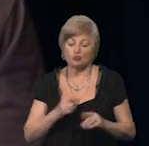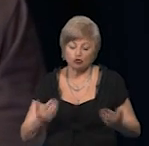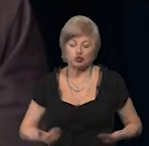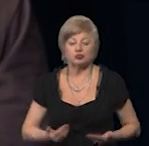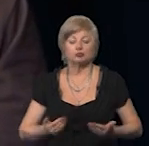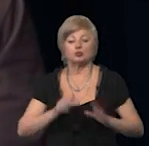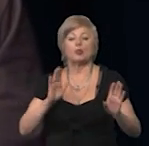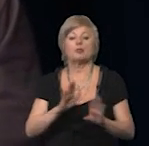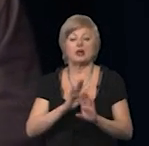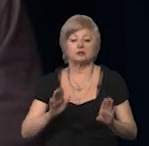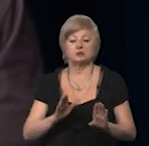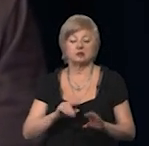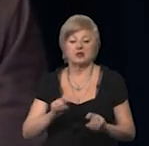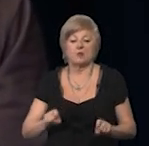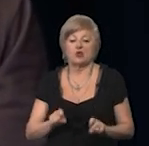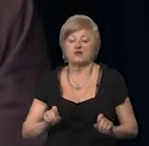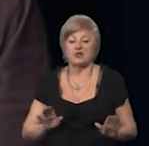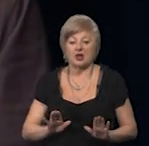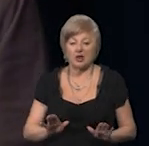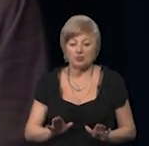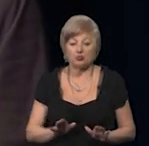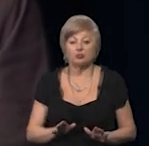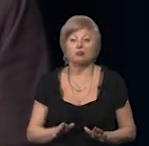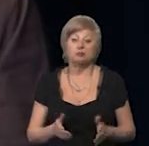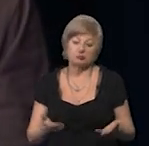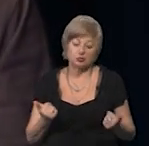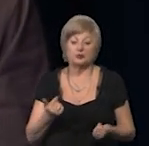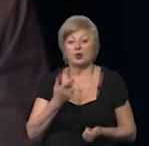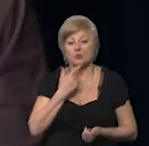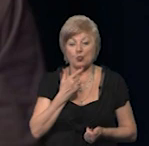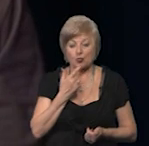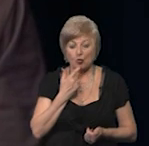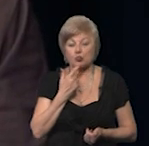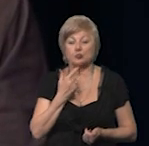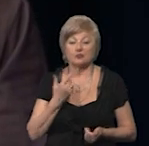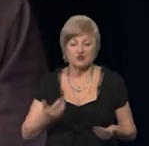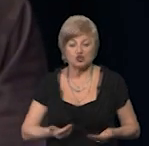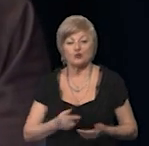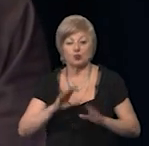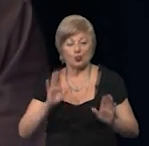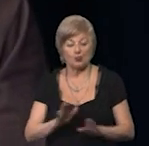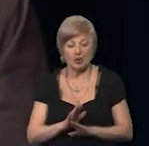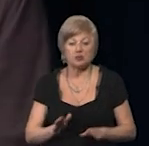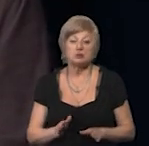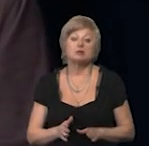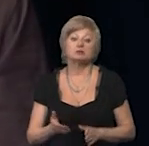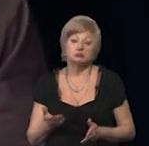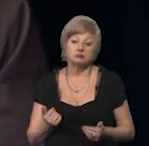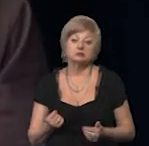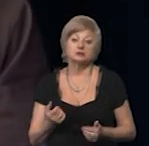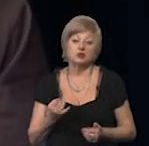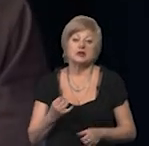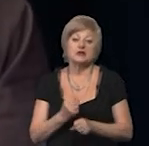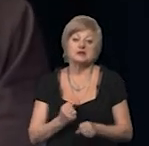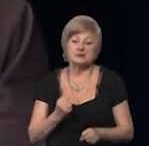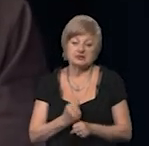було там. От. Ну, вона каже, ну, давайте вживую. Там, ми позвонила мені, каже, що давай, кажу, зробимо